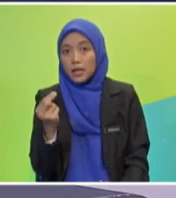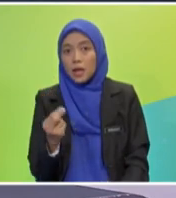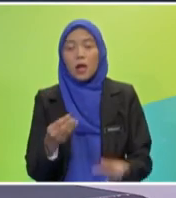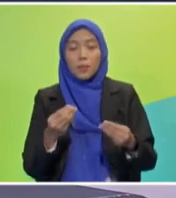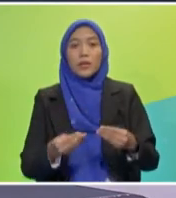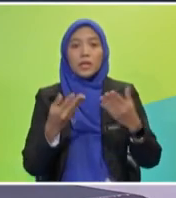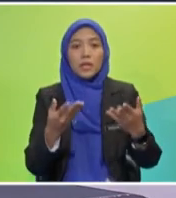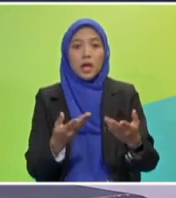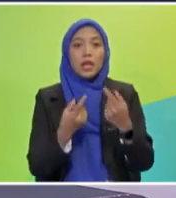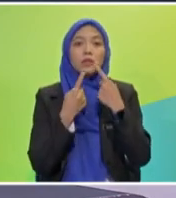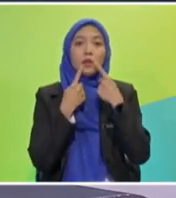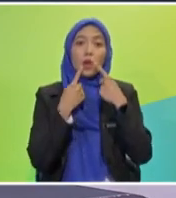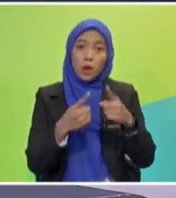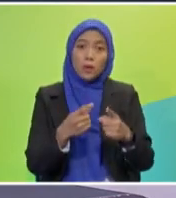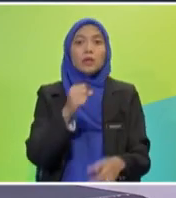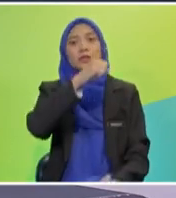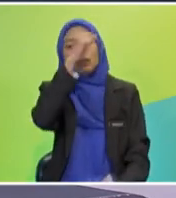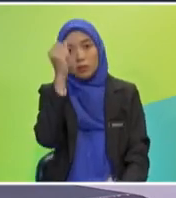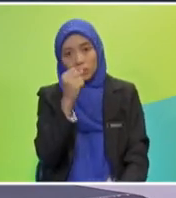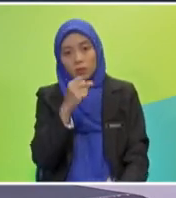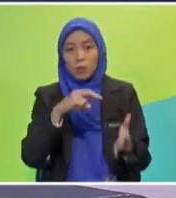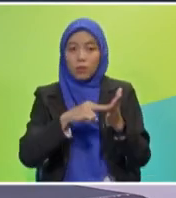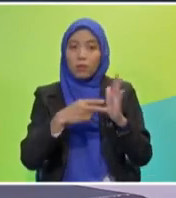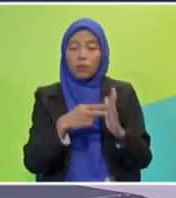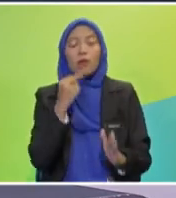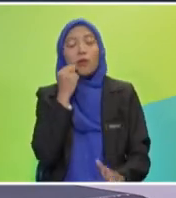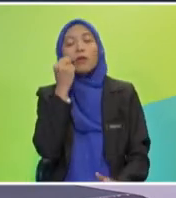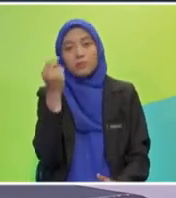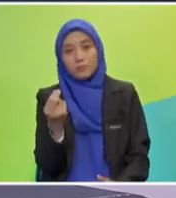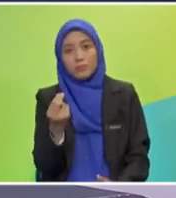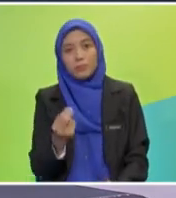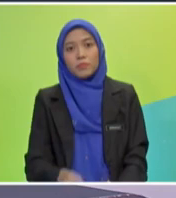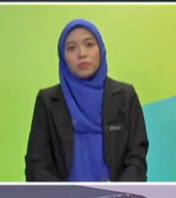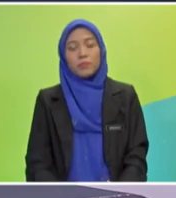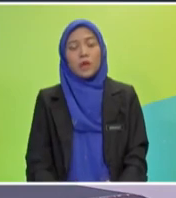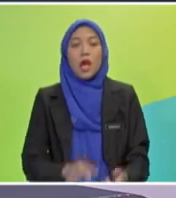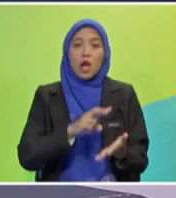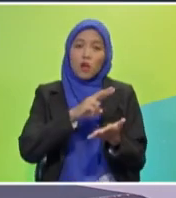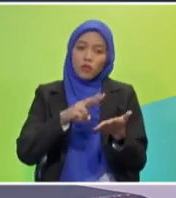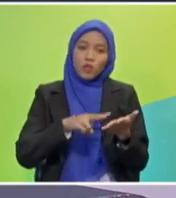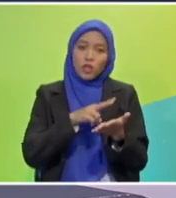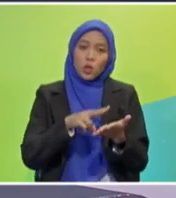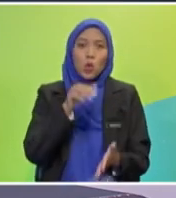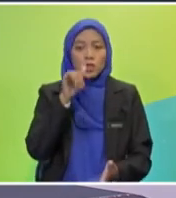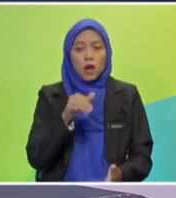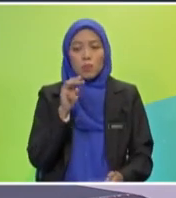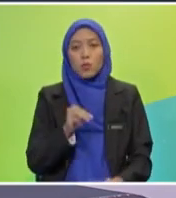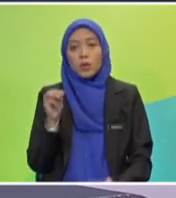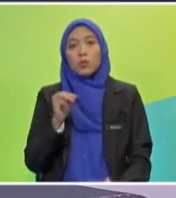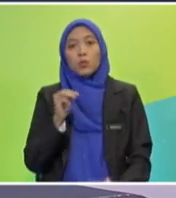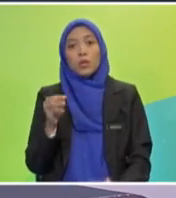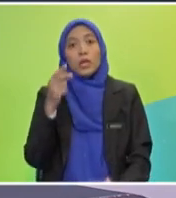respons terhadap pesanan. Baiklah, berdasarkan video yang murid-murid lihat dan perdengarkan